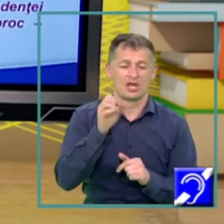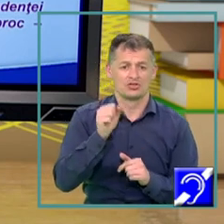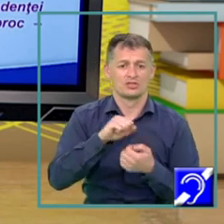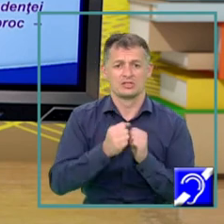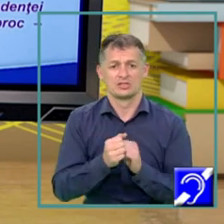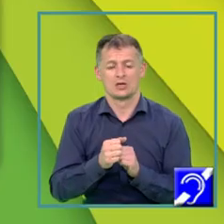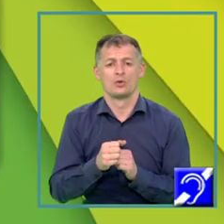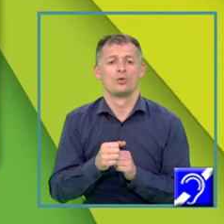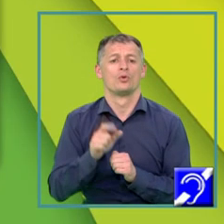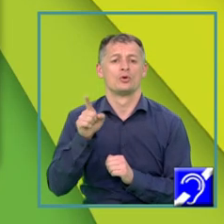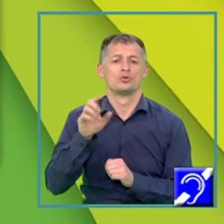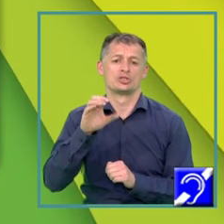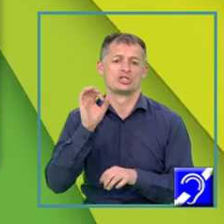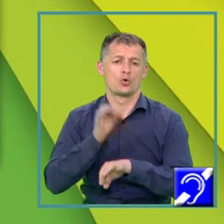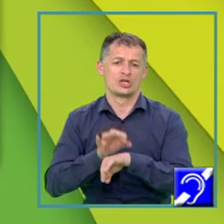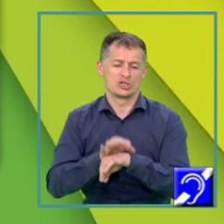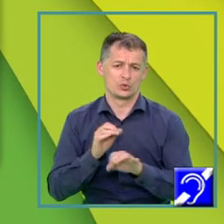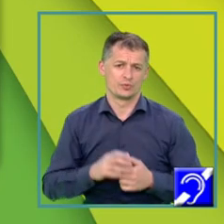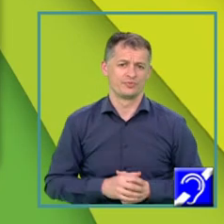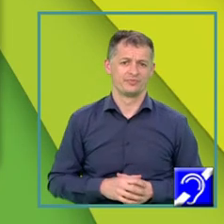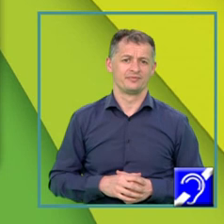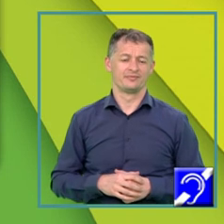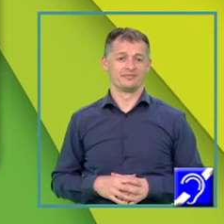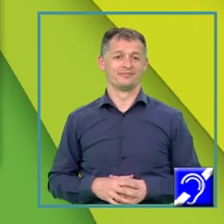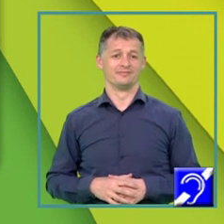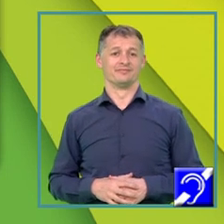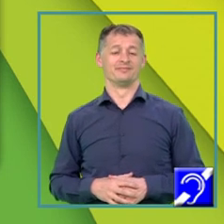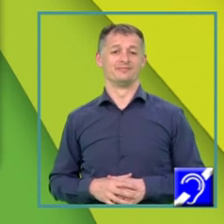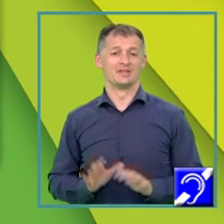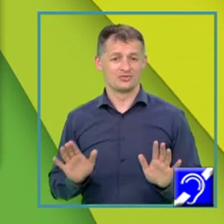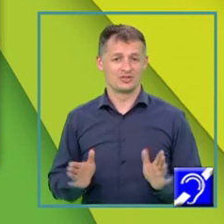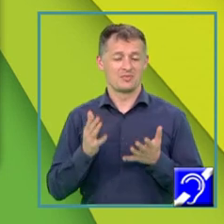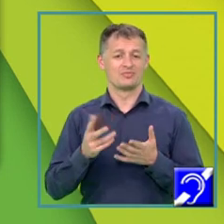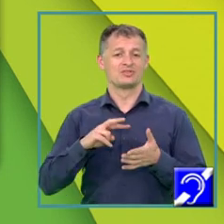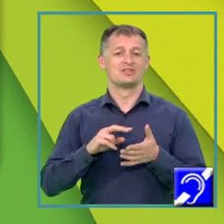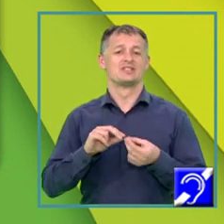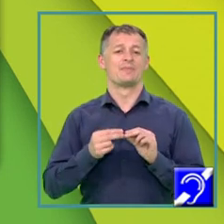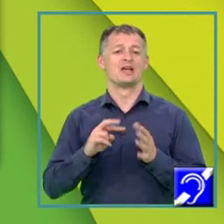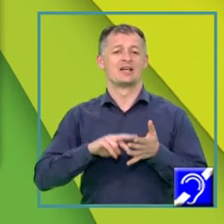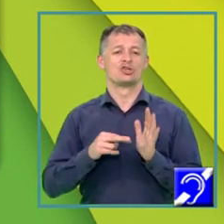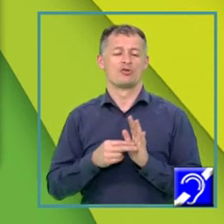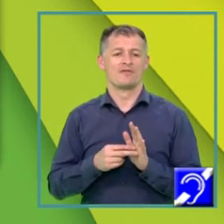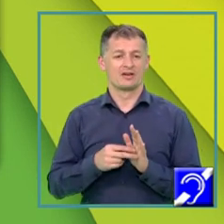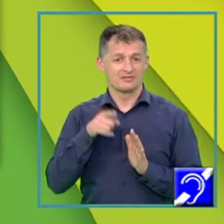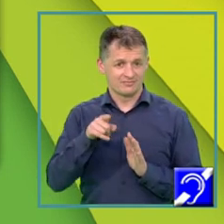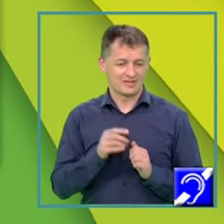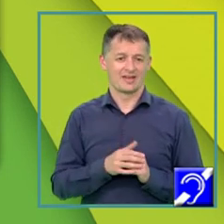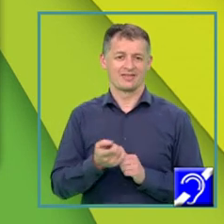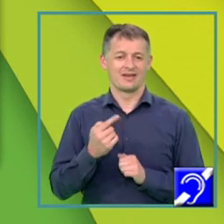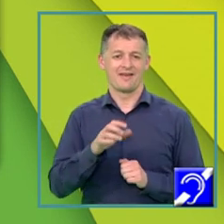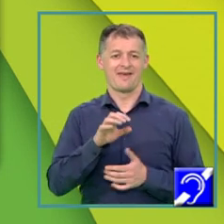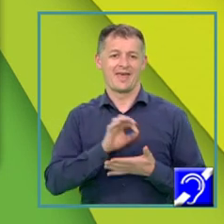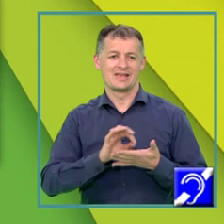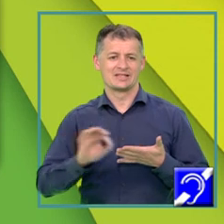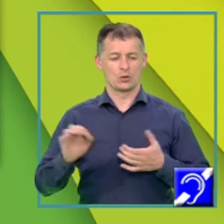de național-comunismul lui Nicolae Ceaușescu. Să procedem la ceea ce înseamnă rezolvarea reperelor din eseu.